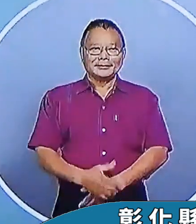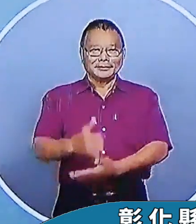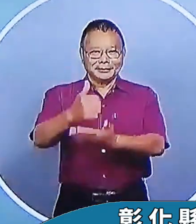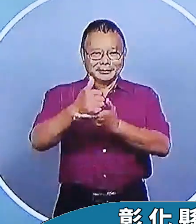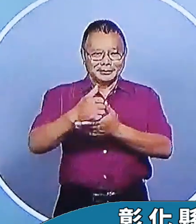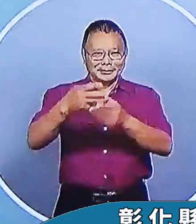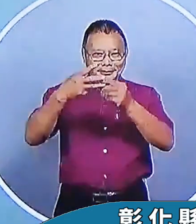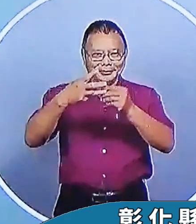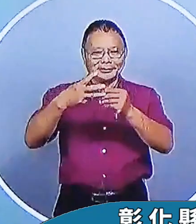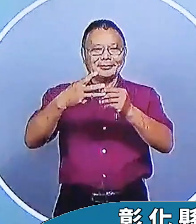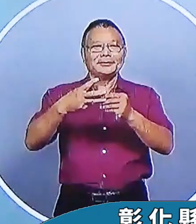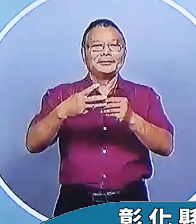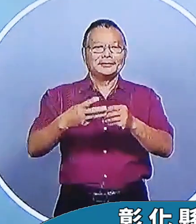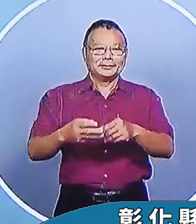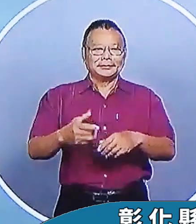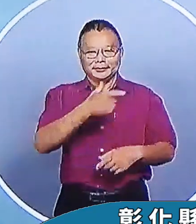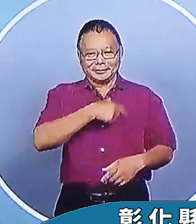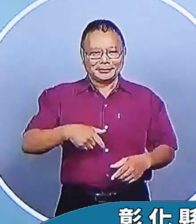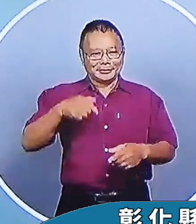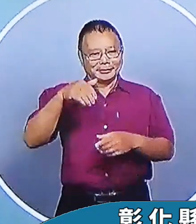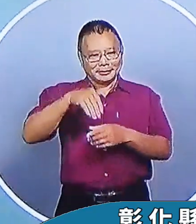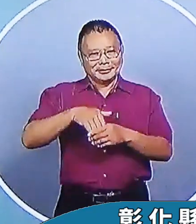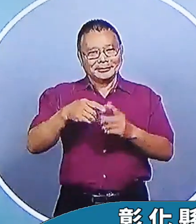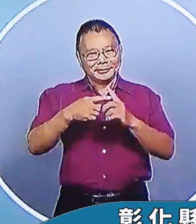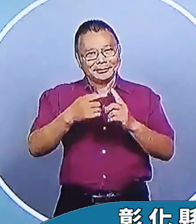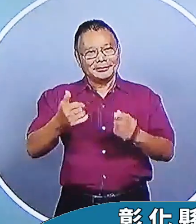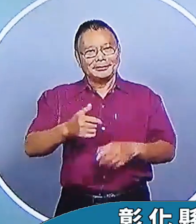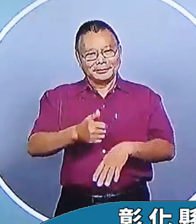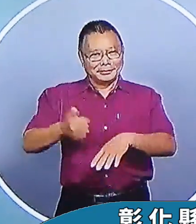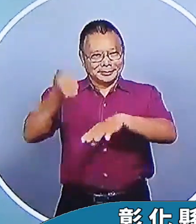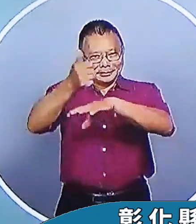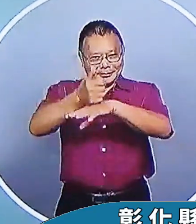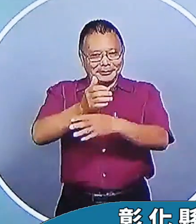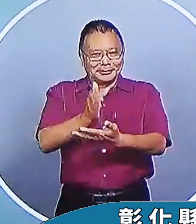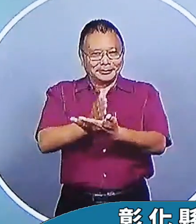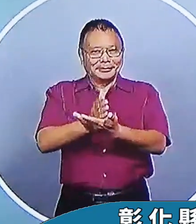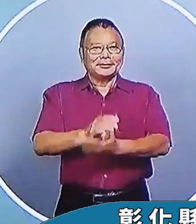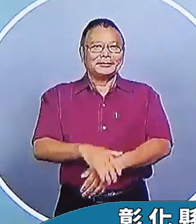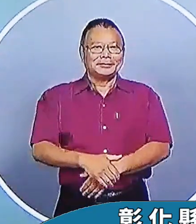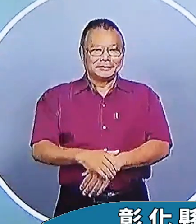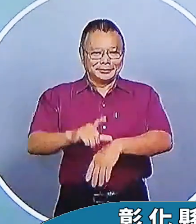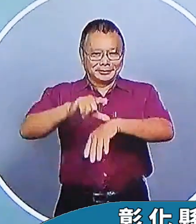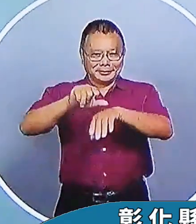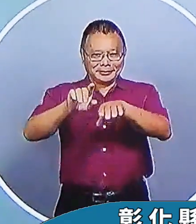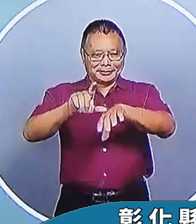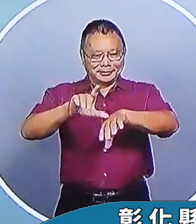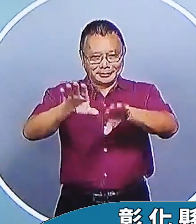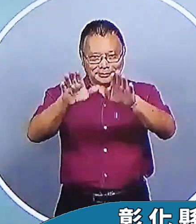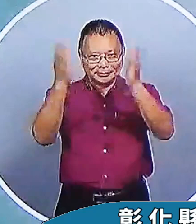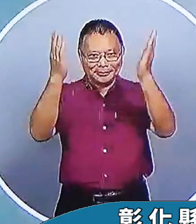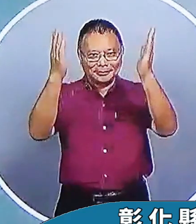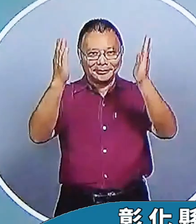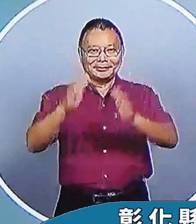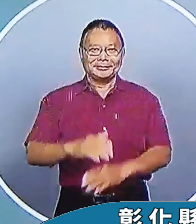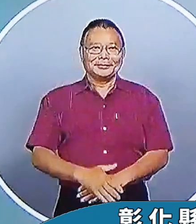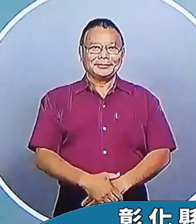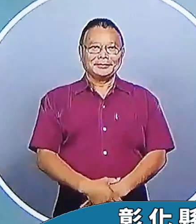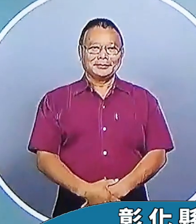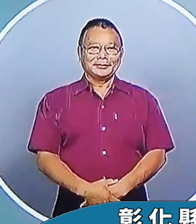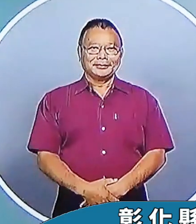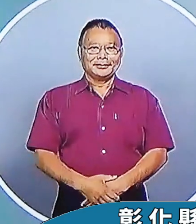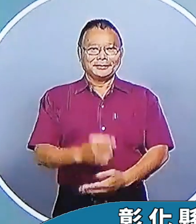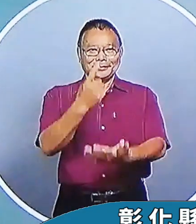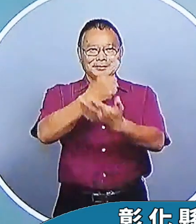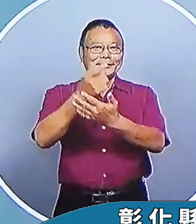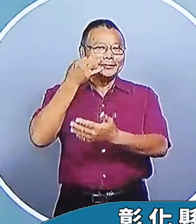请第三位候选人黄秀芳女士发表政见，计时开始。